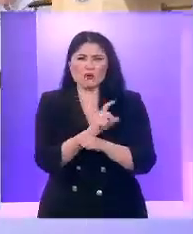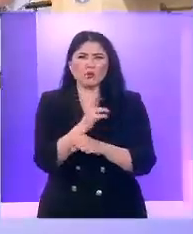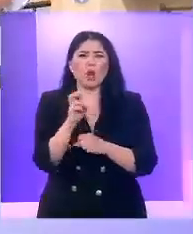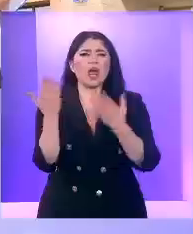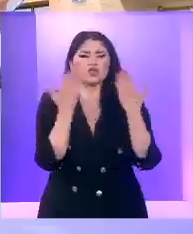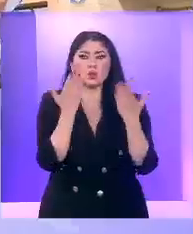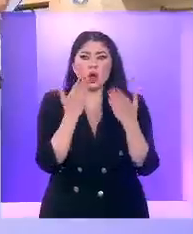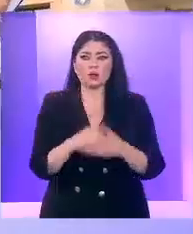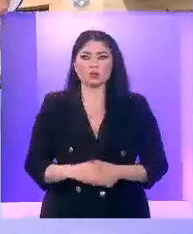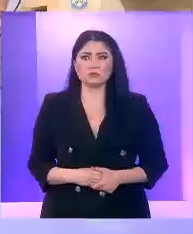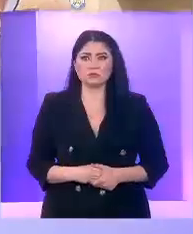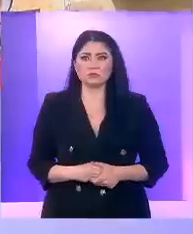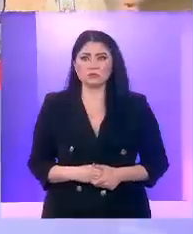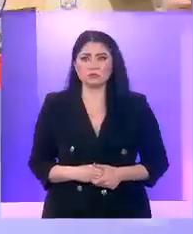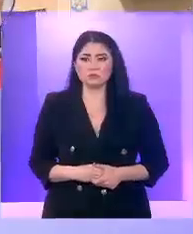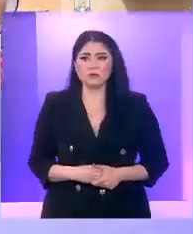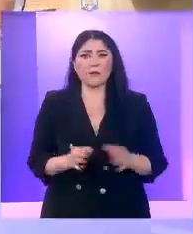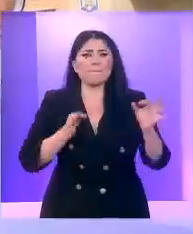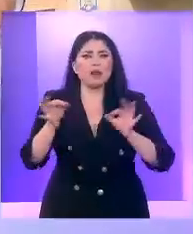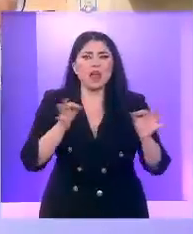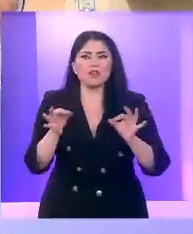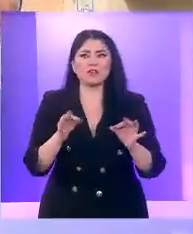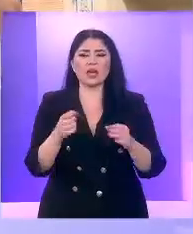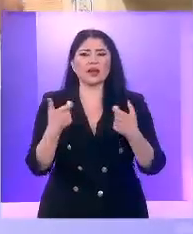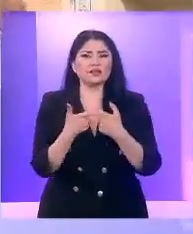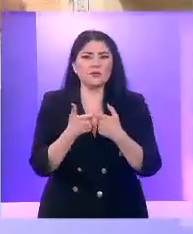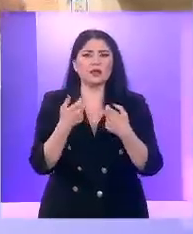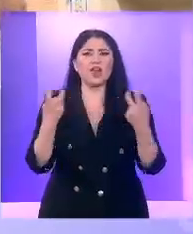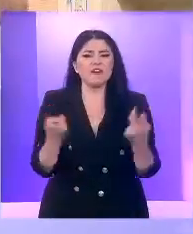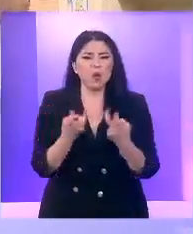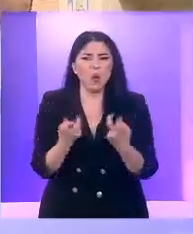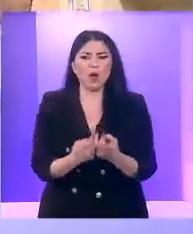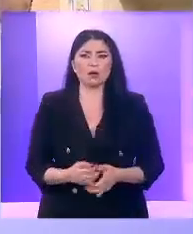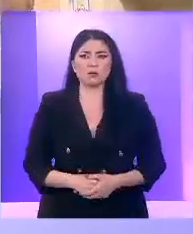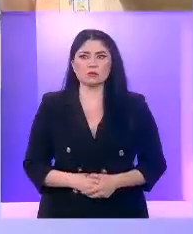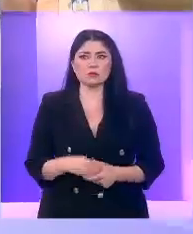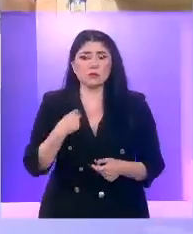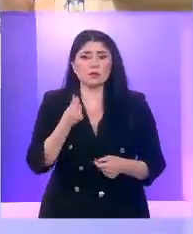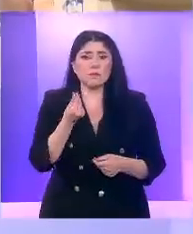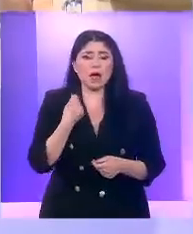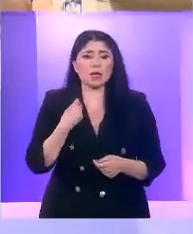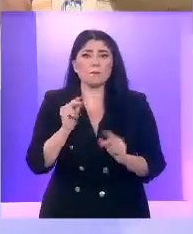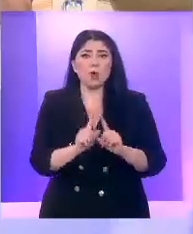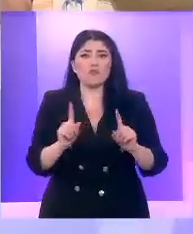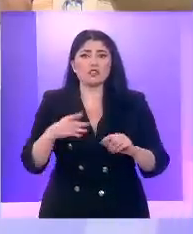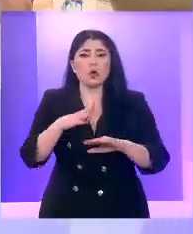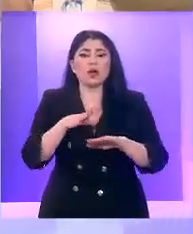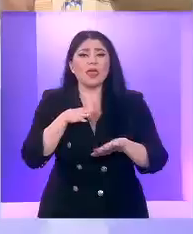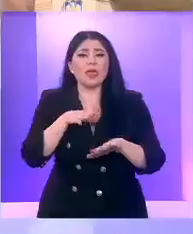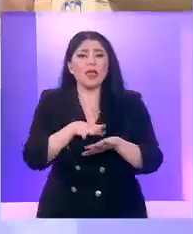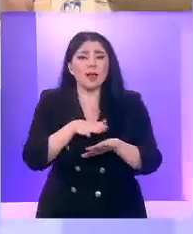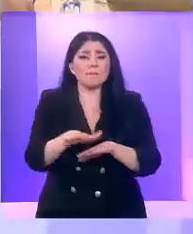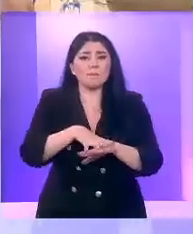facem. Asta înseamnă planificări, testele de evaluare și așa mai departe. Sunt făcute din banii profesorului, pe imprimanta